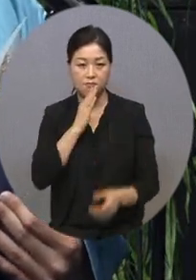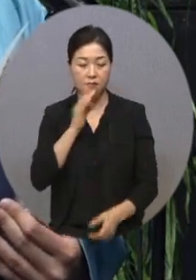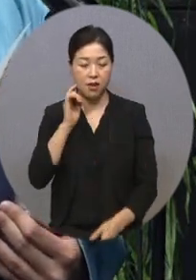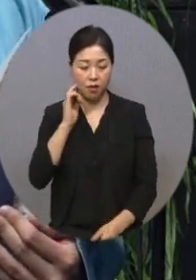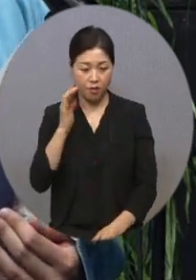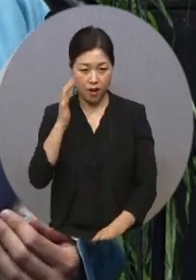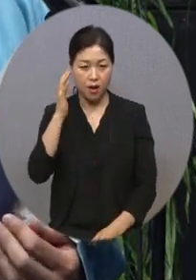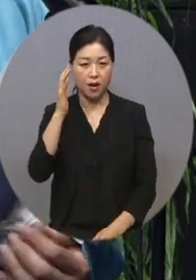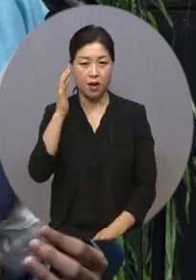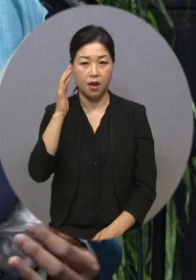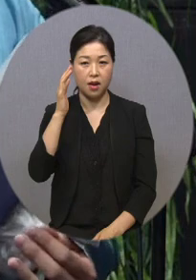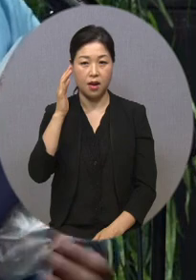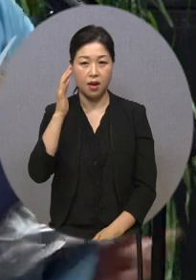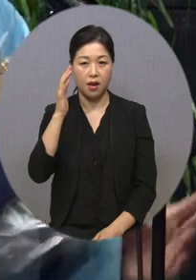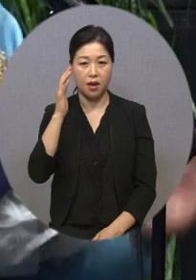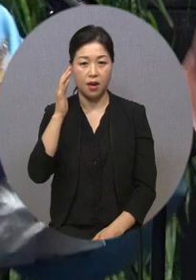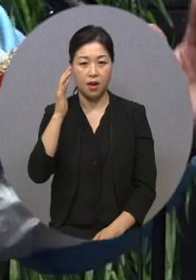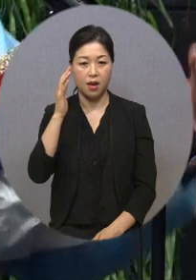너무 영광스럽고